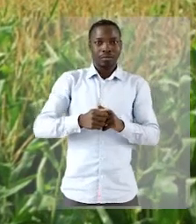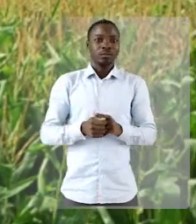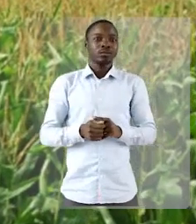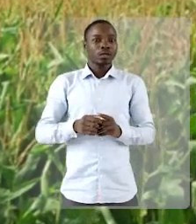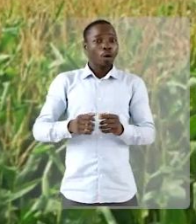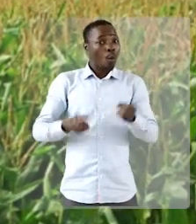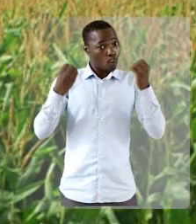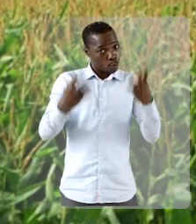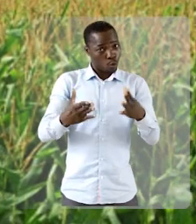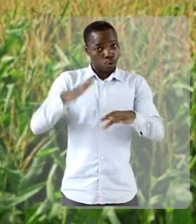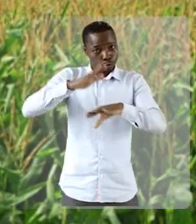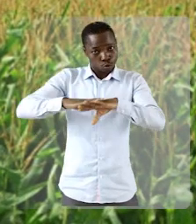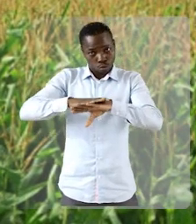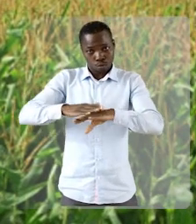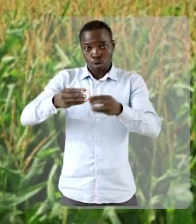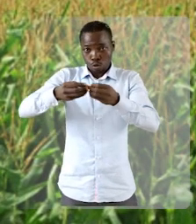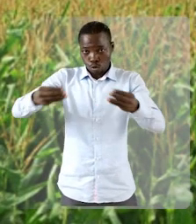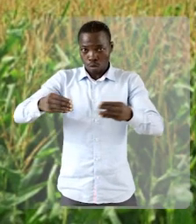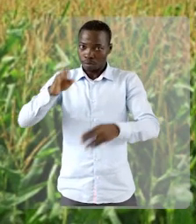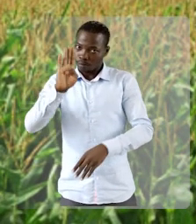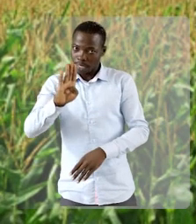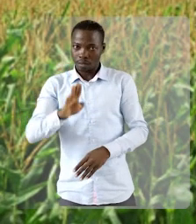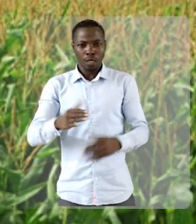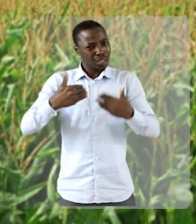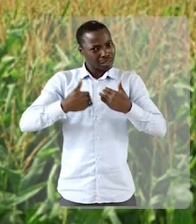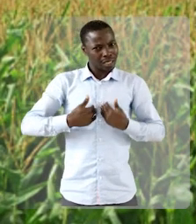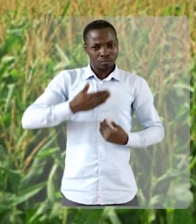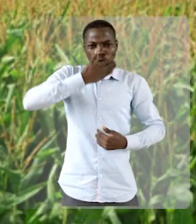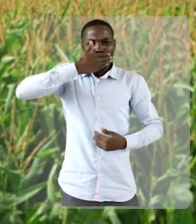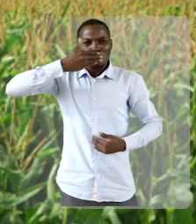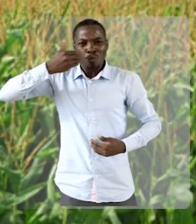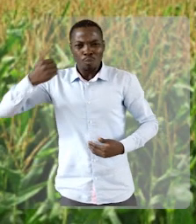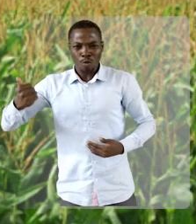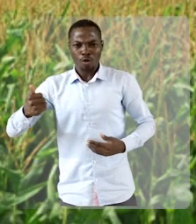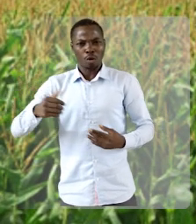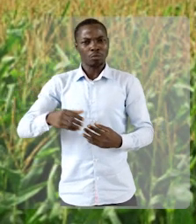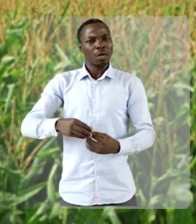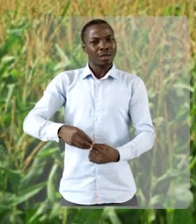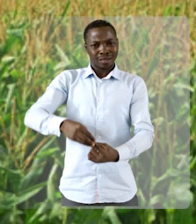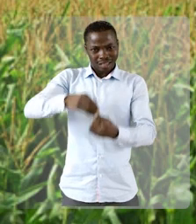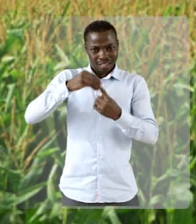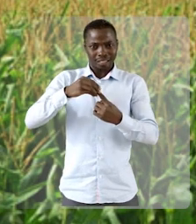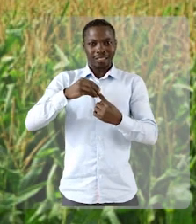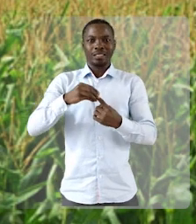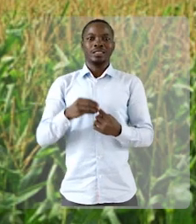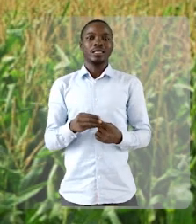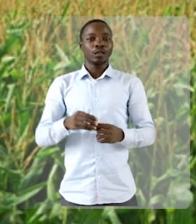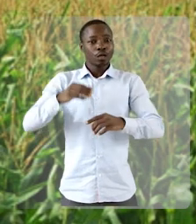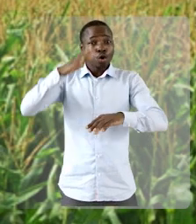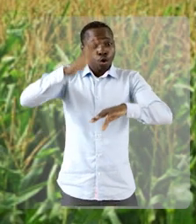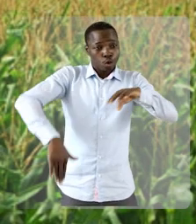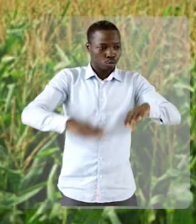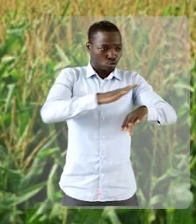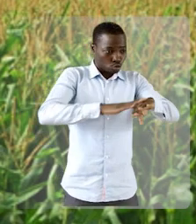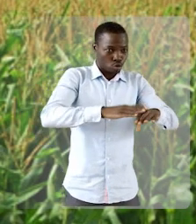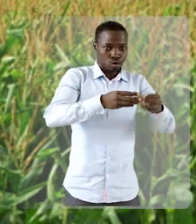élevé sur le sol B, qui a de meilleures caractéristiques que sur le sol A.